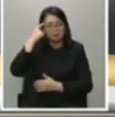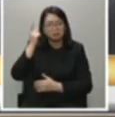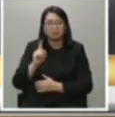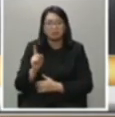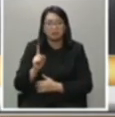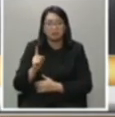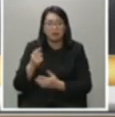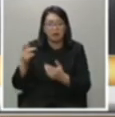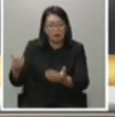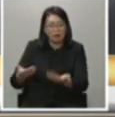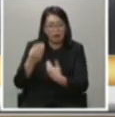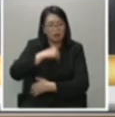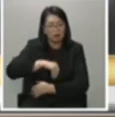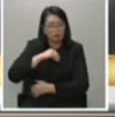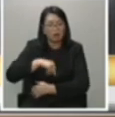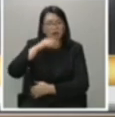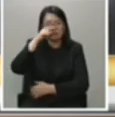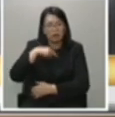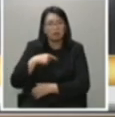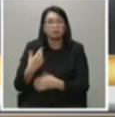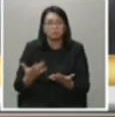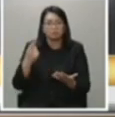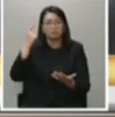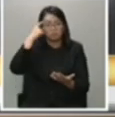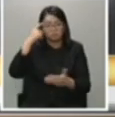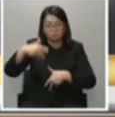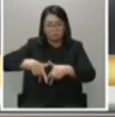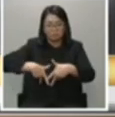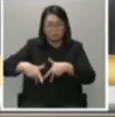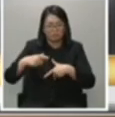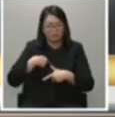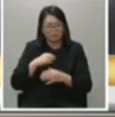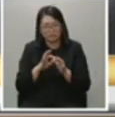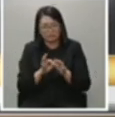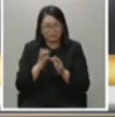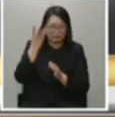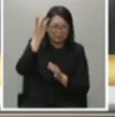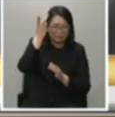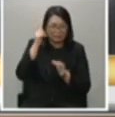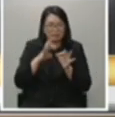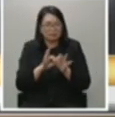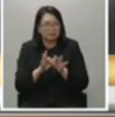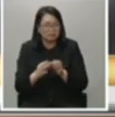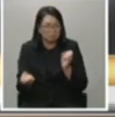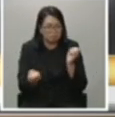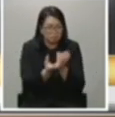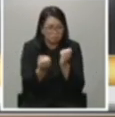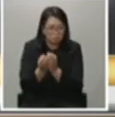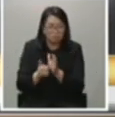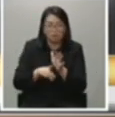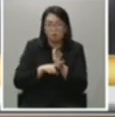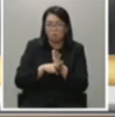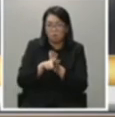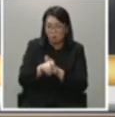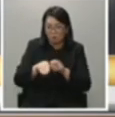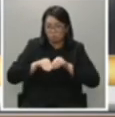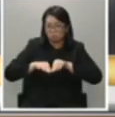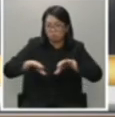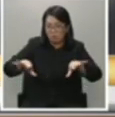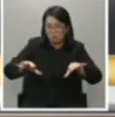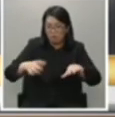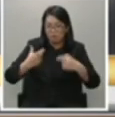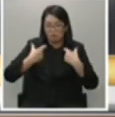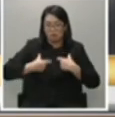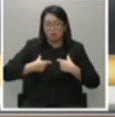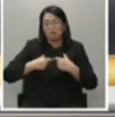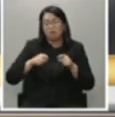ะไรทราบไหมคะในขณะที่ประชาชนกำลังวิตกกังวลถึงภัยคุกคามอย่างไวรัสโคโรนาซึ่งไวรั